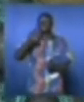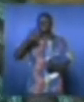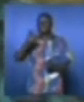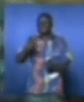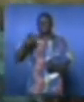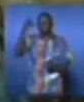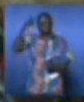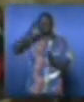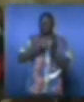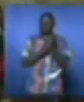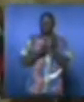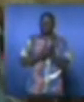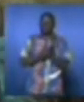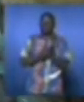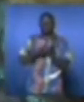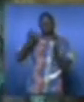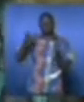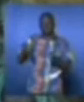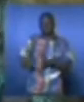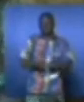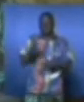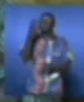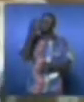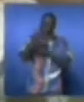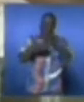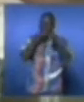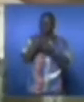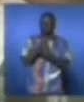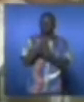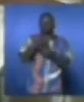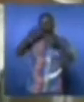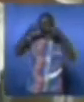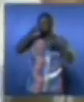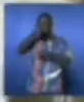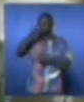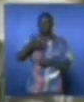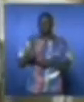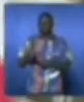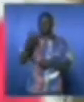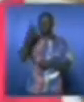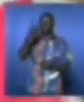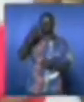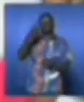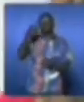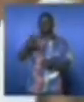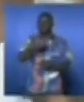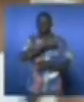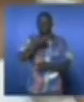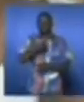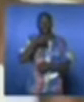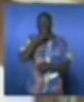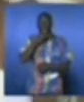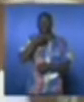Saint-Pierry. Là-bas aussi, j'ai fait 4 années successives 100%. Si un de mon élève est sous, en toute sincérité, je ne suis pas content. C'est donc une